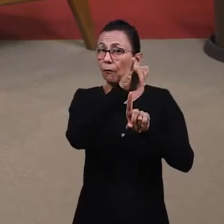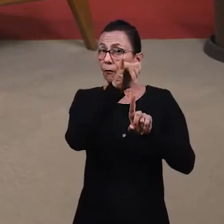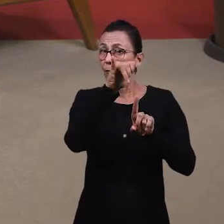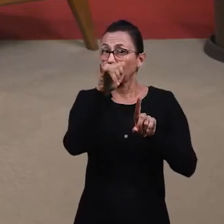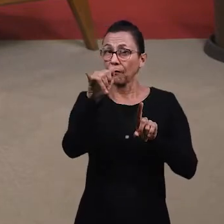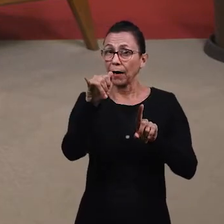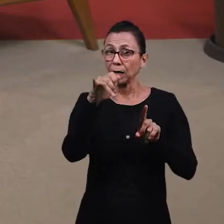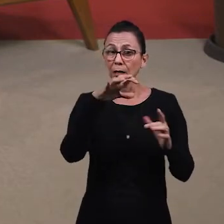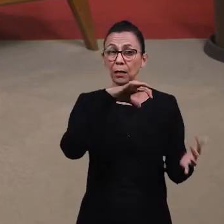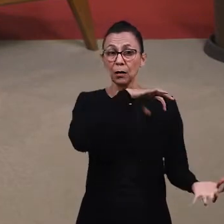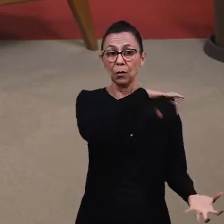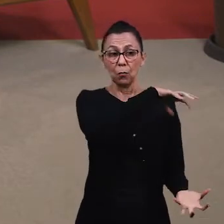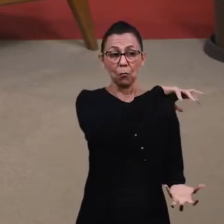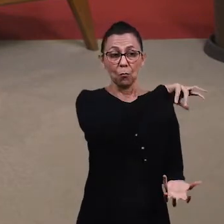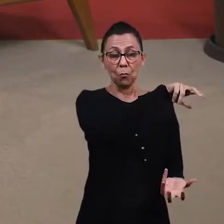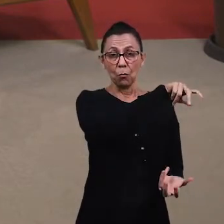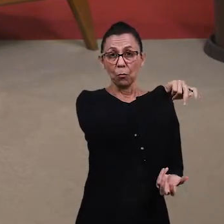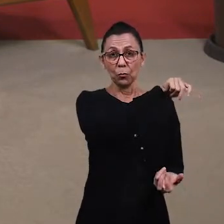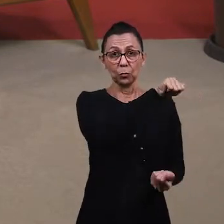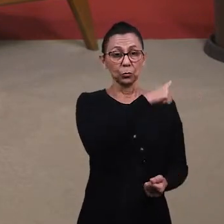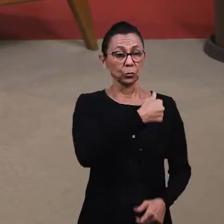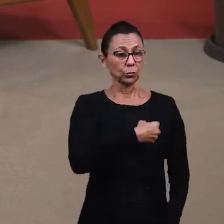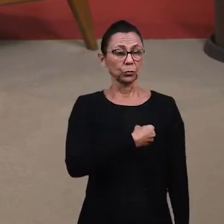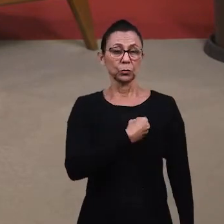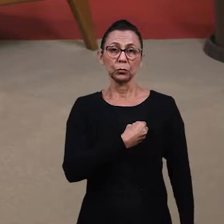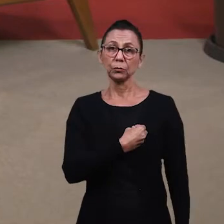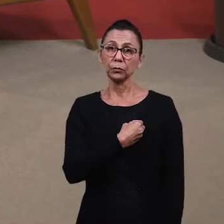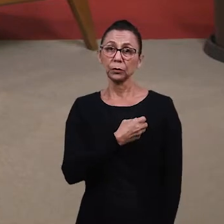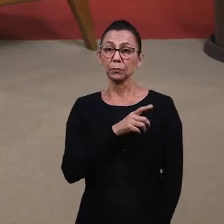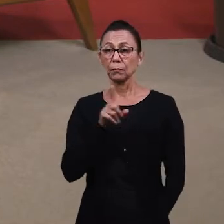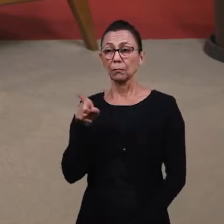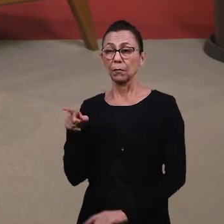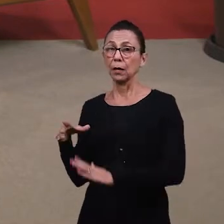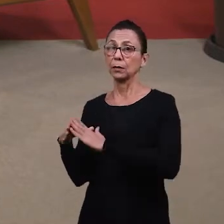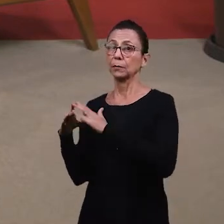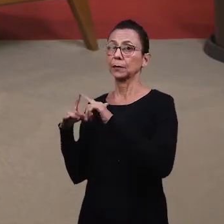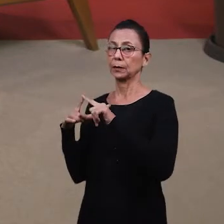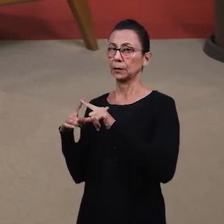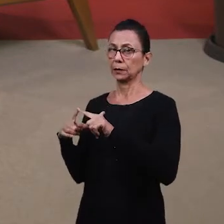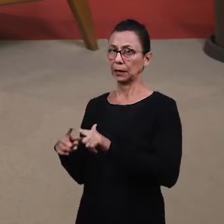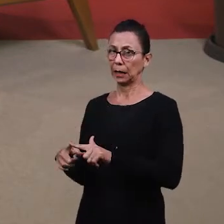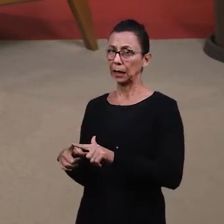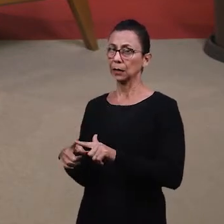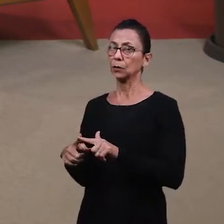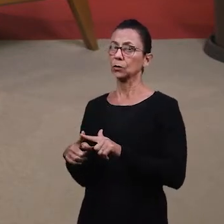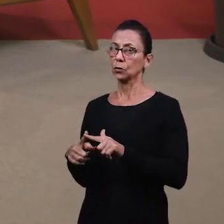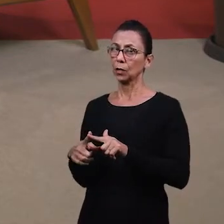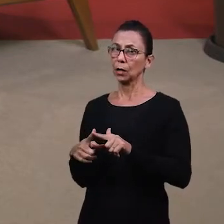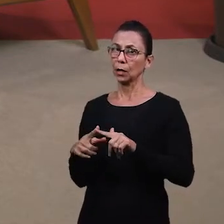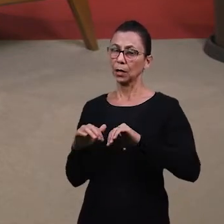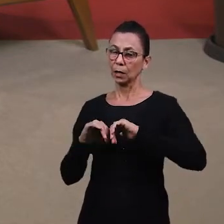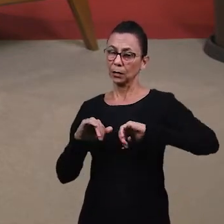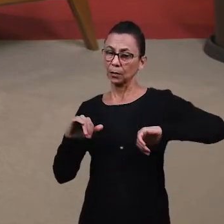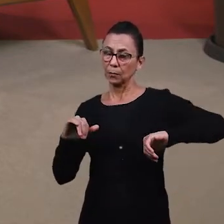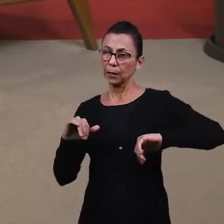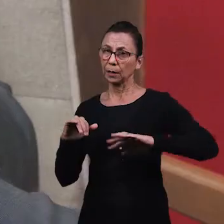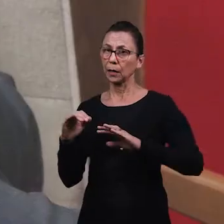la culture, la connaissance, tout cela est très important. Mais par-dessus tout, on met